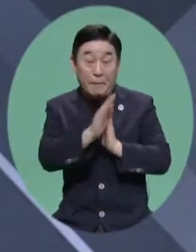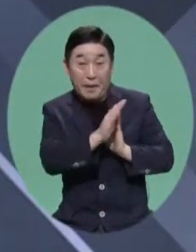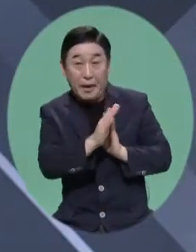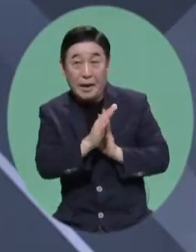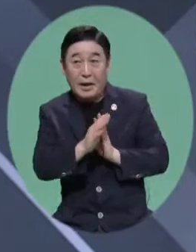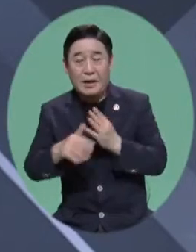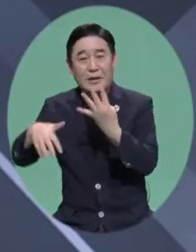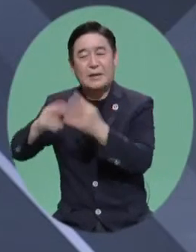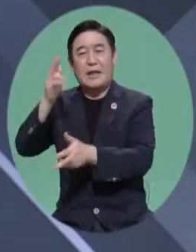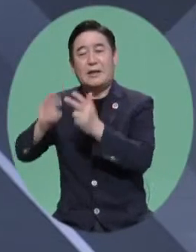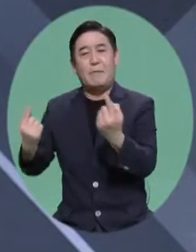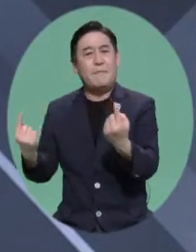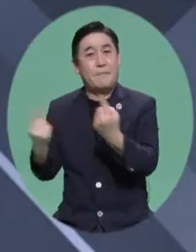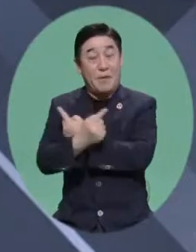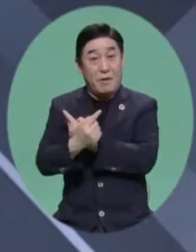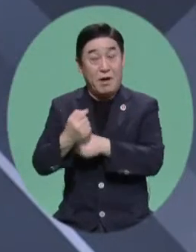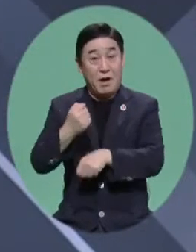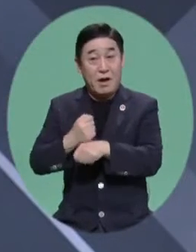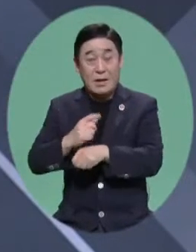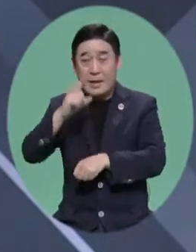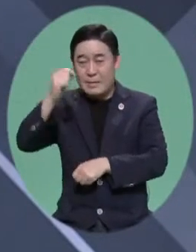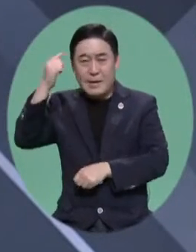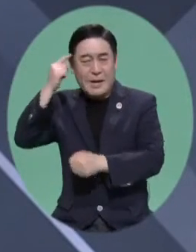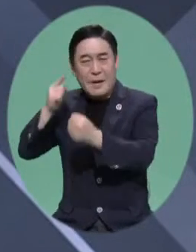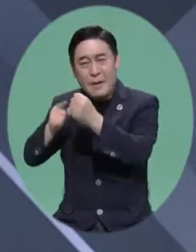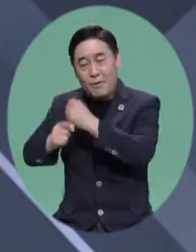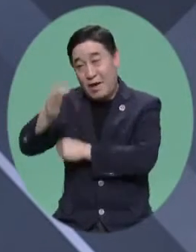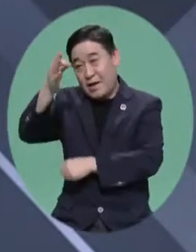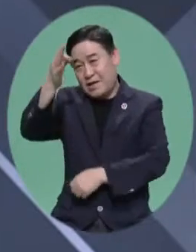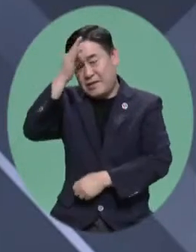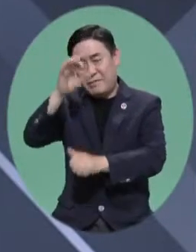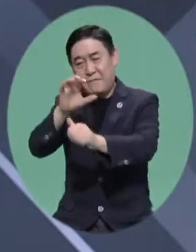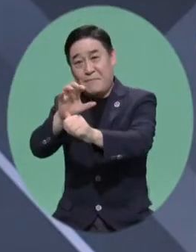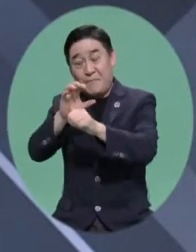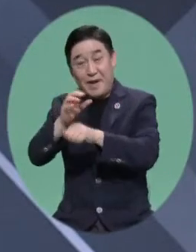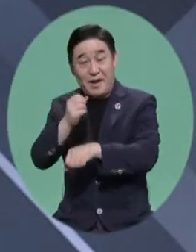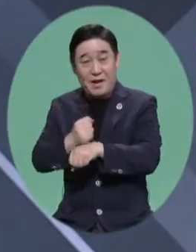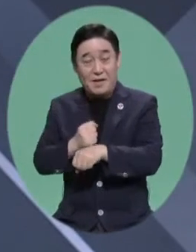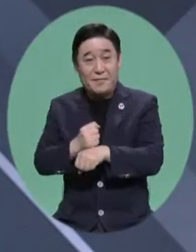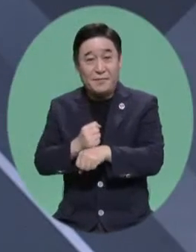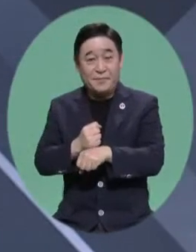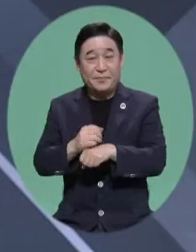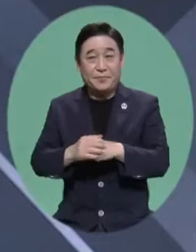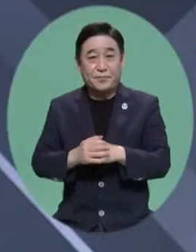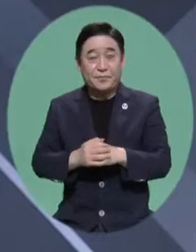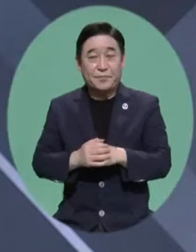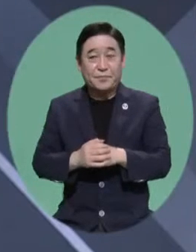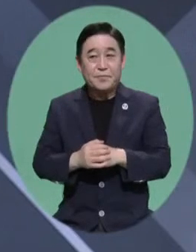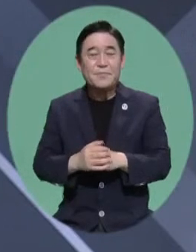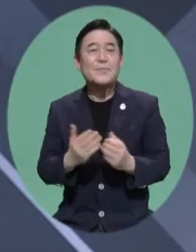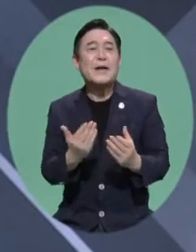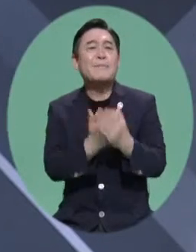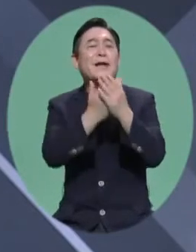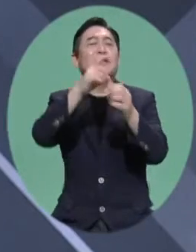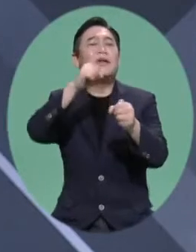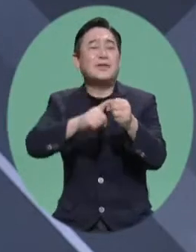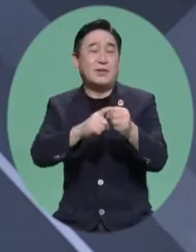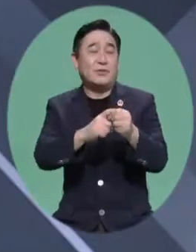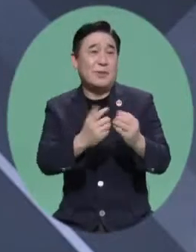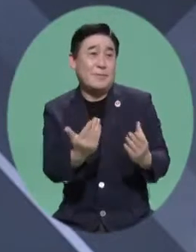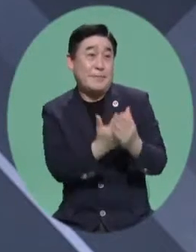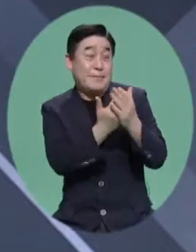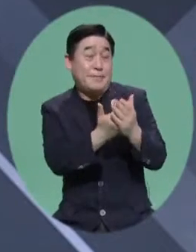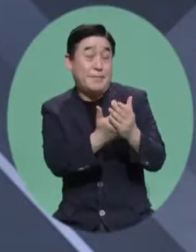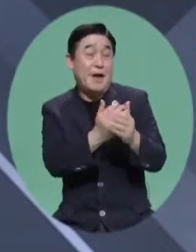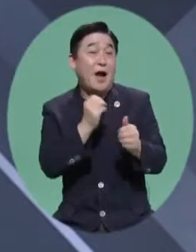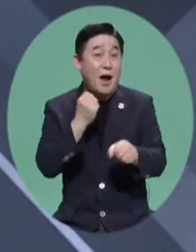4차 산업 혁명에 첨단 과학기술을 적용해서 에 도약 쩍 인 성장을 시킨